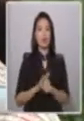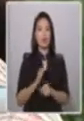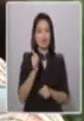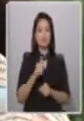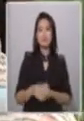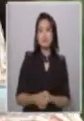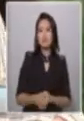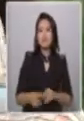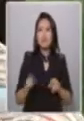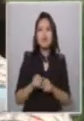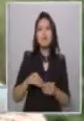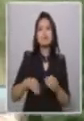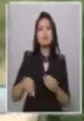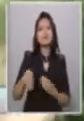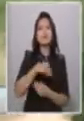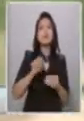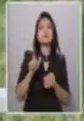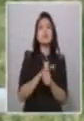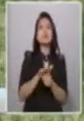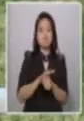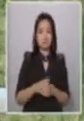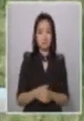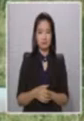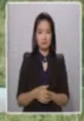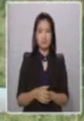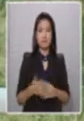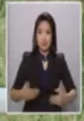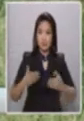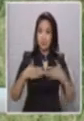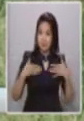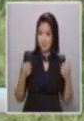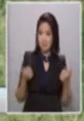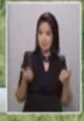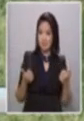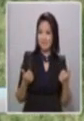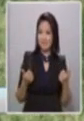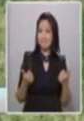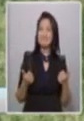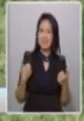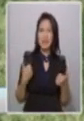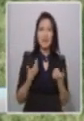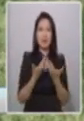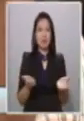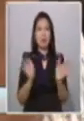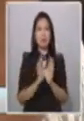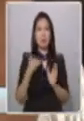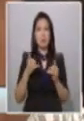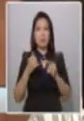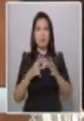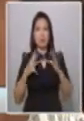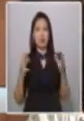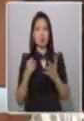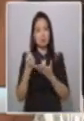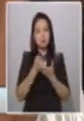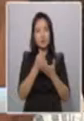หมือนกับเราทำพอเพียงไงให้มันอยู่ได้ไปก่อน ทุกวันนี้ชีวิตมีความสุขไหมครับพี่ ครอบครัวพี่เป็นครอบครัวใหญ่ช่วยกันหลายค